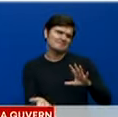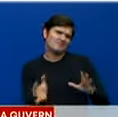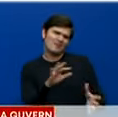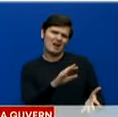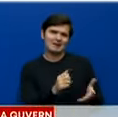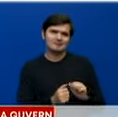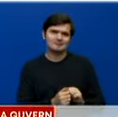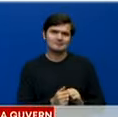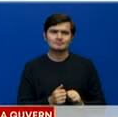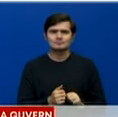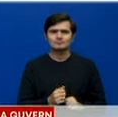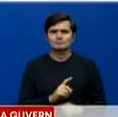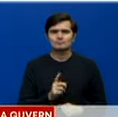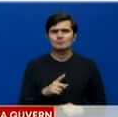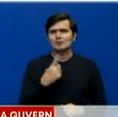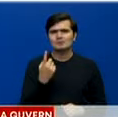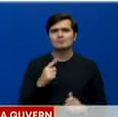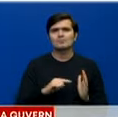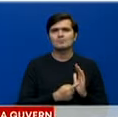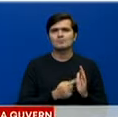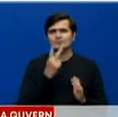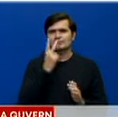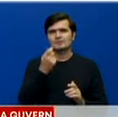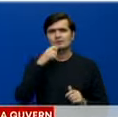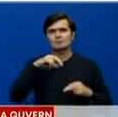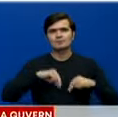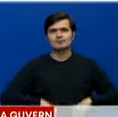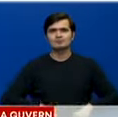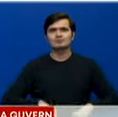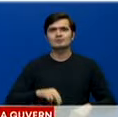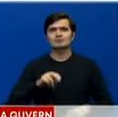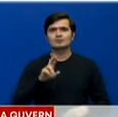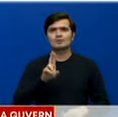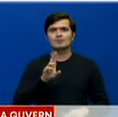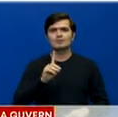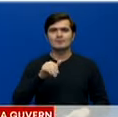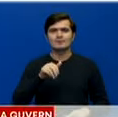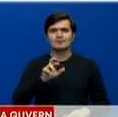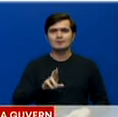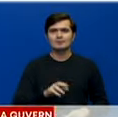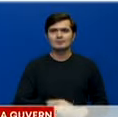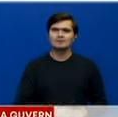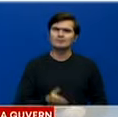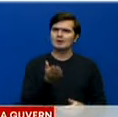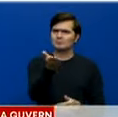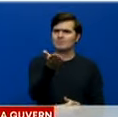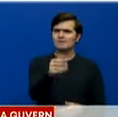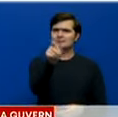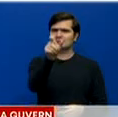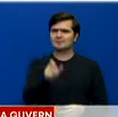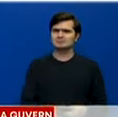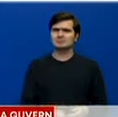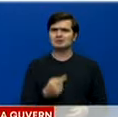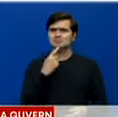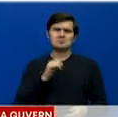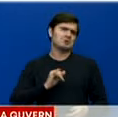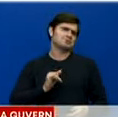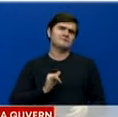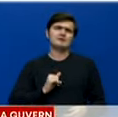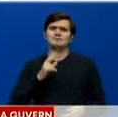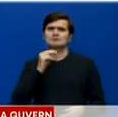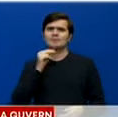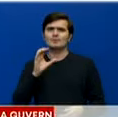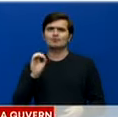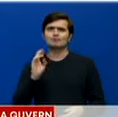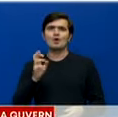Hunor. Este un punct de vedere al domnului președinte și al UDMR. Salut, dumneavoastră, considerați că indiferent de ce spune Victor Orban aici,